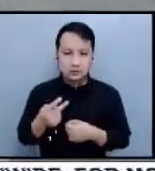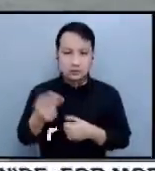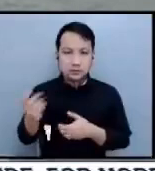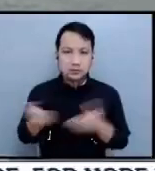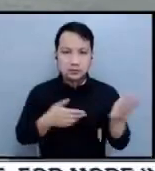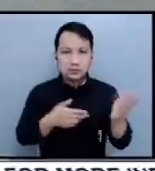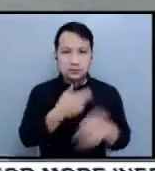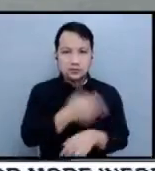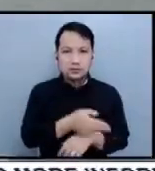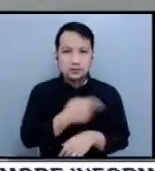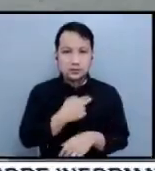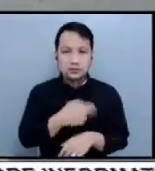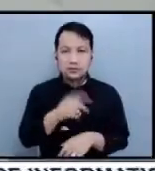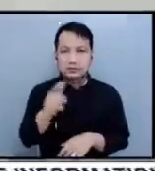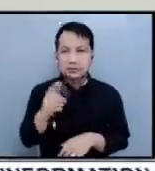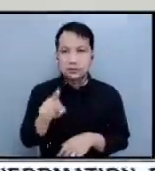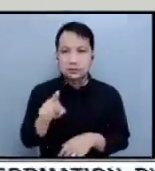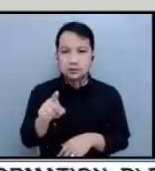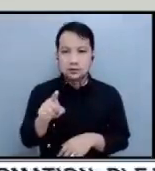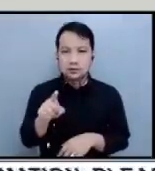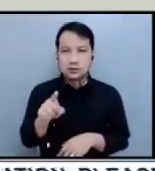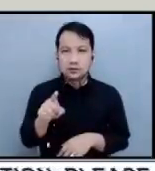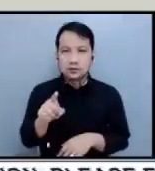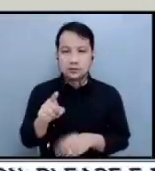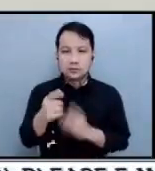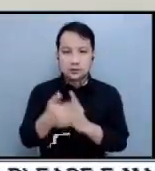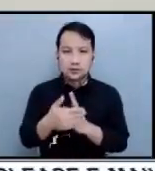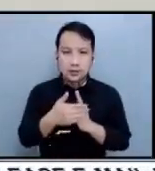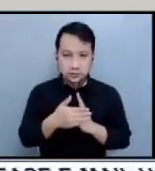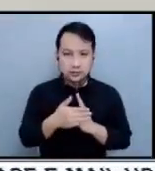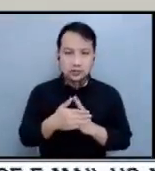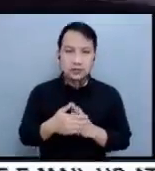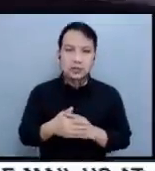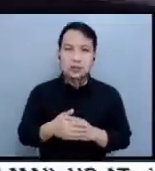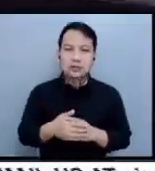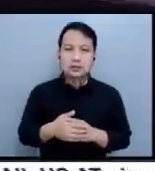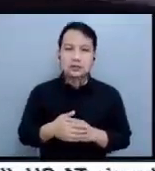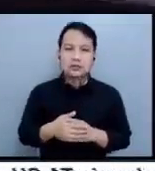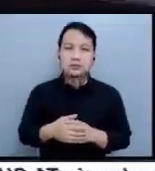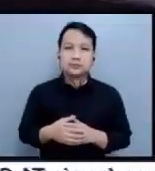at 21 ang naka-isolate.